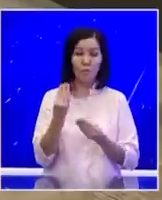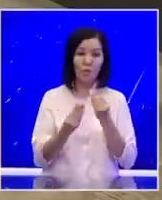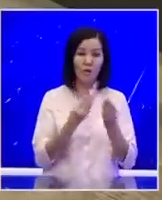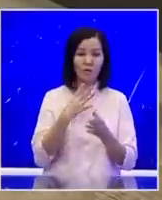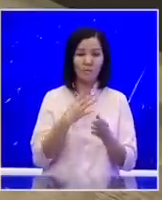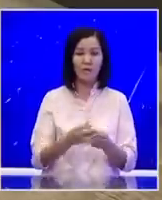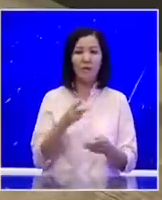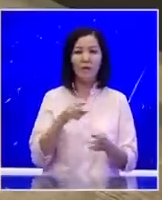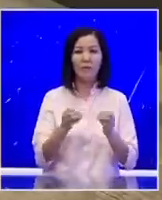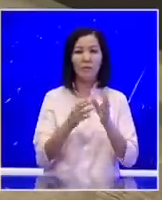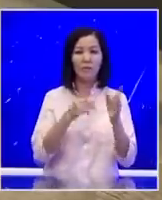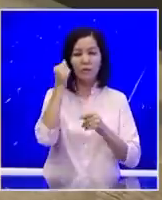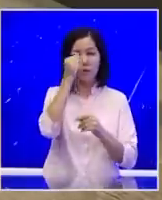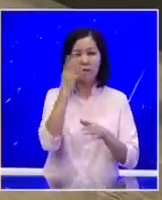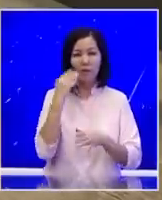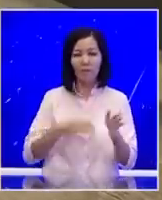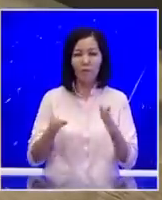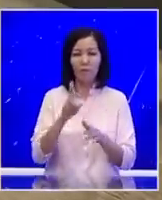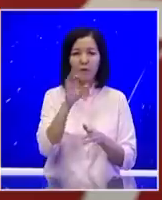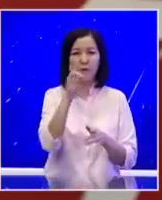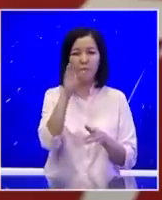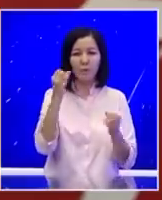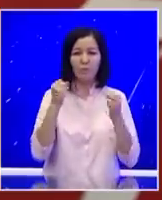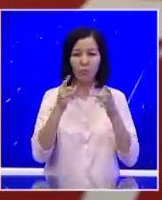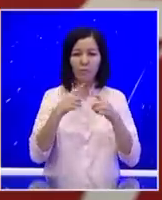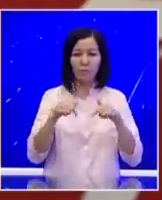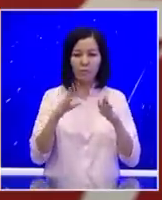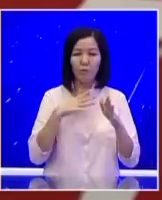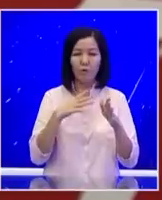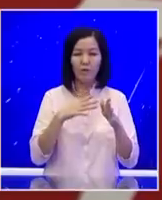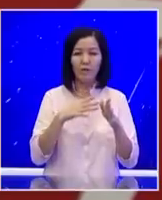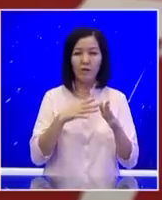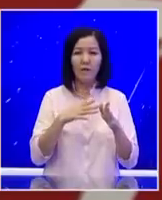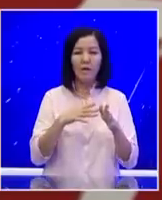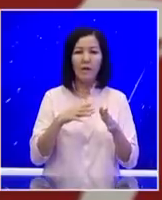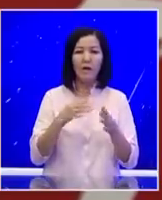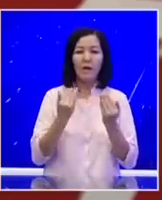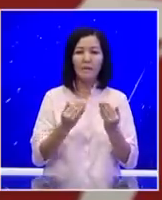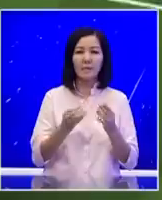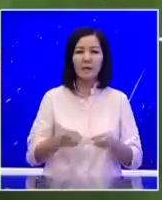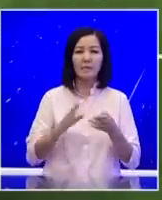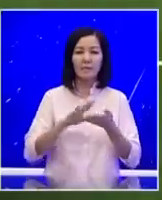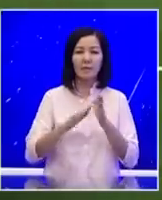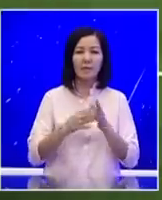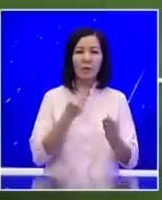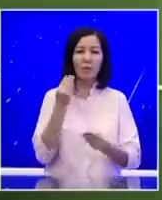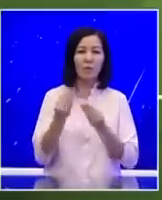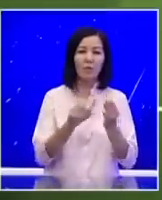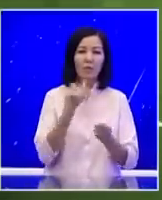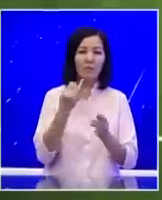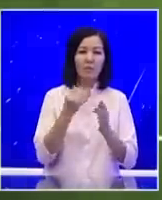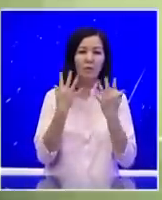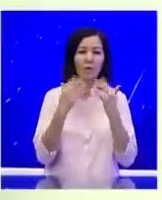жүргеніме. 2017 жылы Алматы облысында киберспорт федерациясы құрылды. Мамандардың айтуынша, карантин кезінде бұл ойынға қызығушылардың қатары